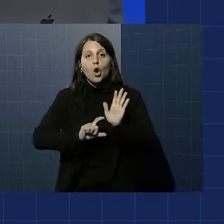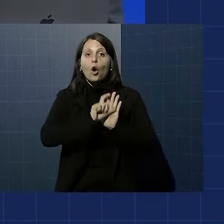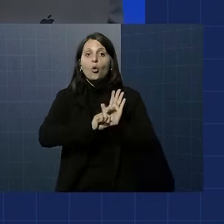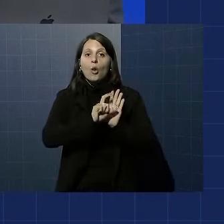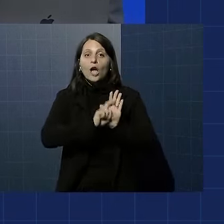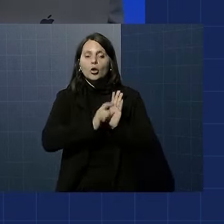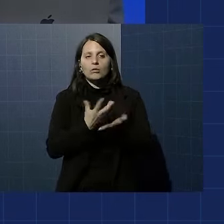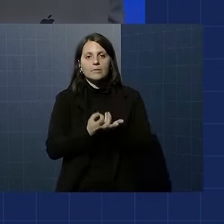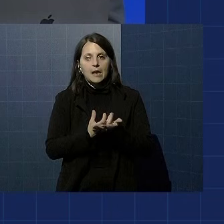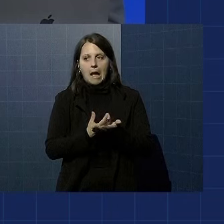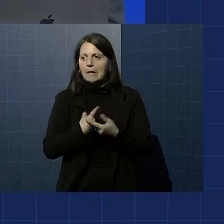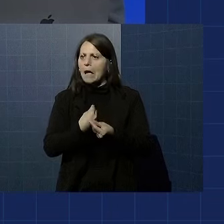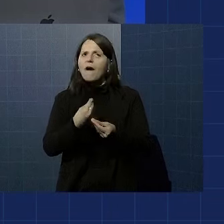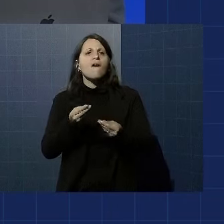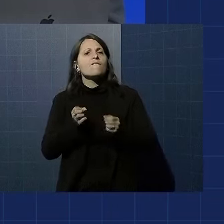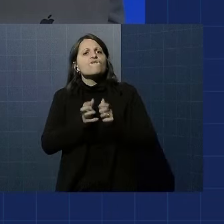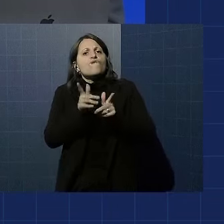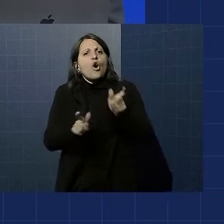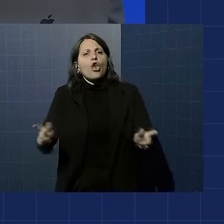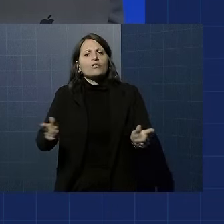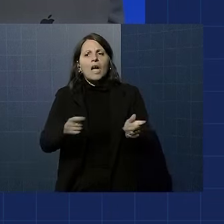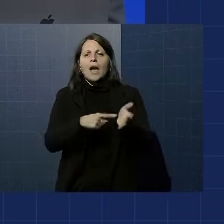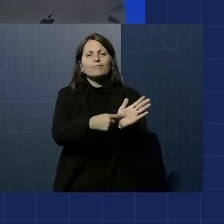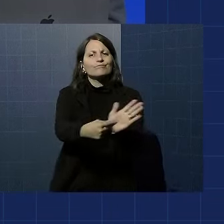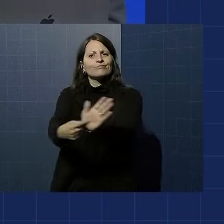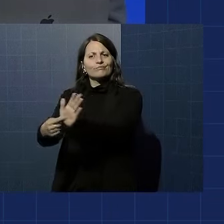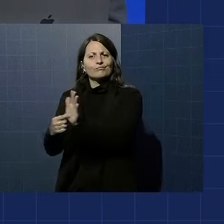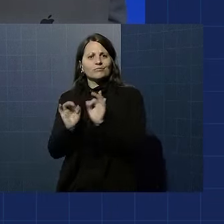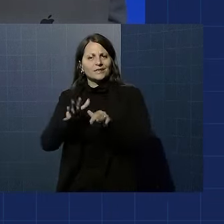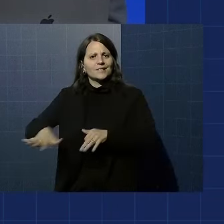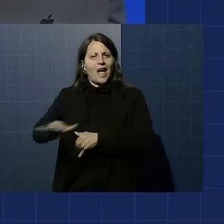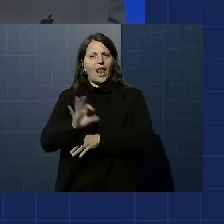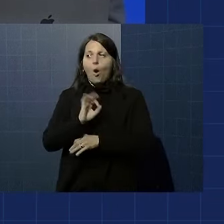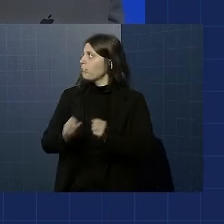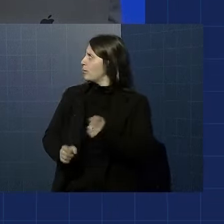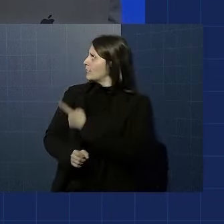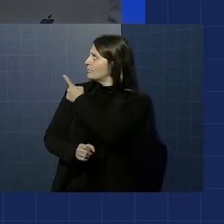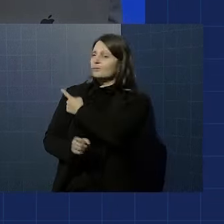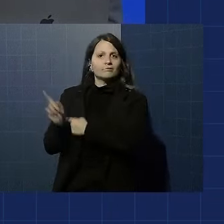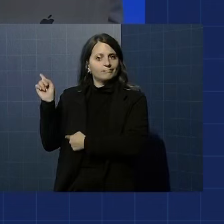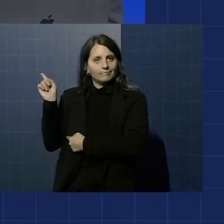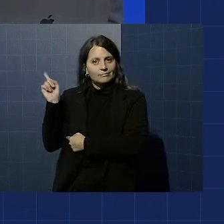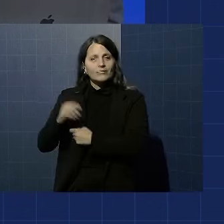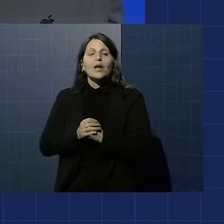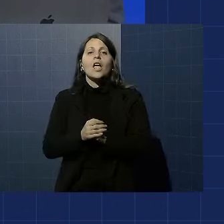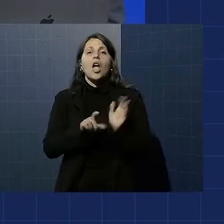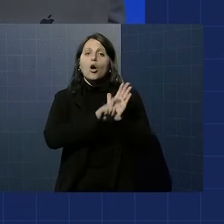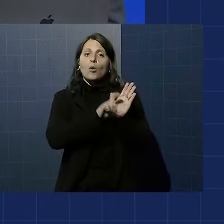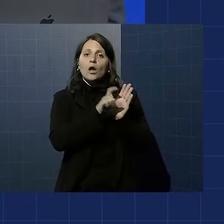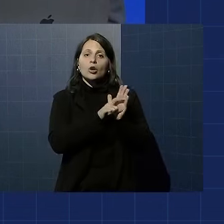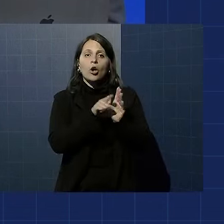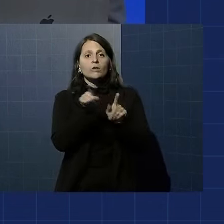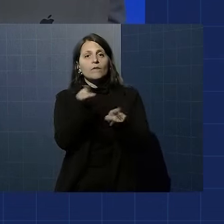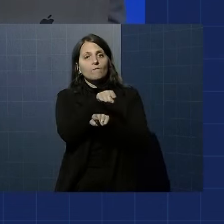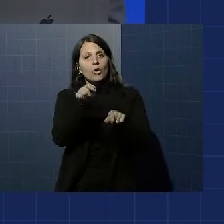fornire i volontari in sala o che trovate proiettato alle mie spalle. Il QR code vi indirizzerà direttamente a Converso Web App,